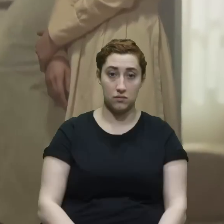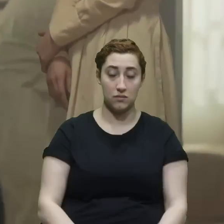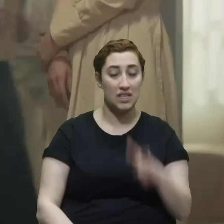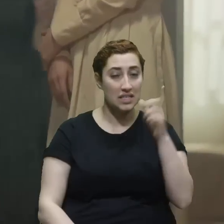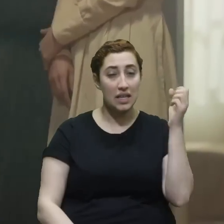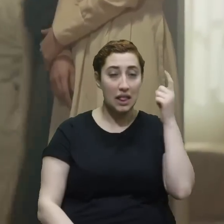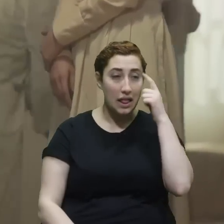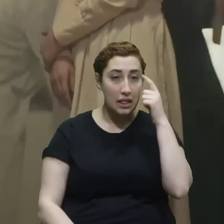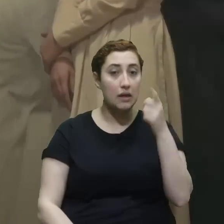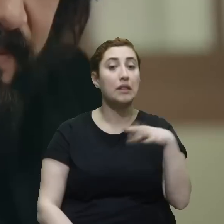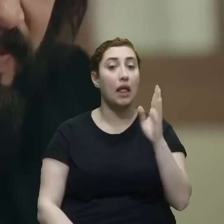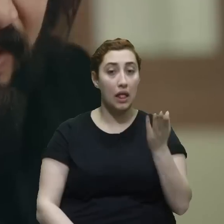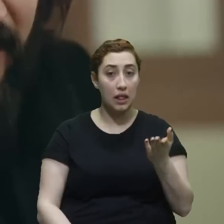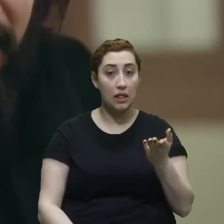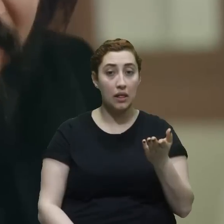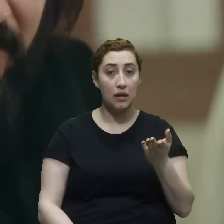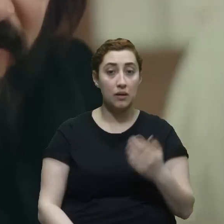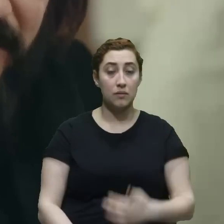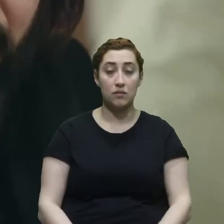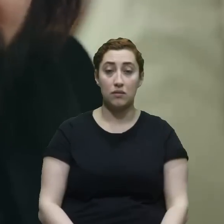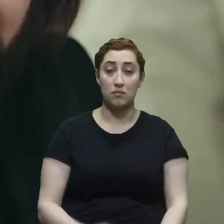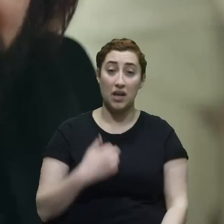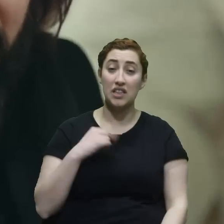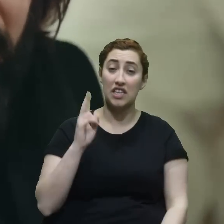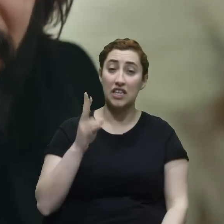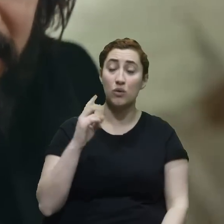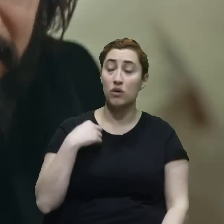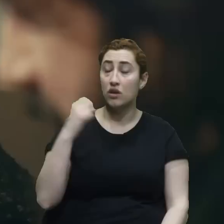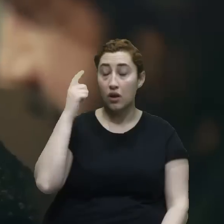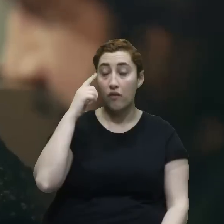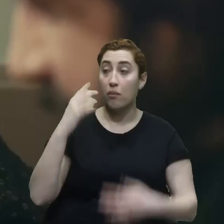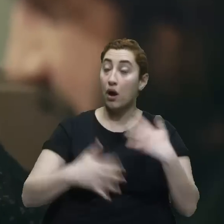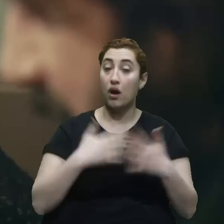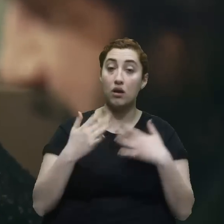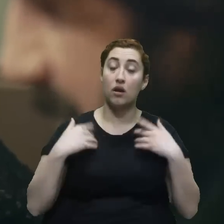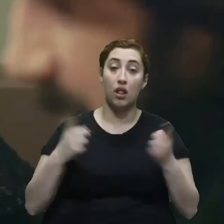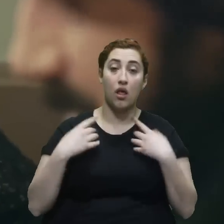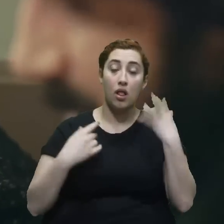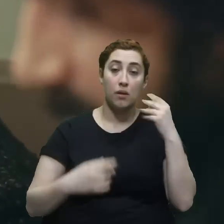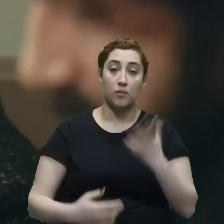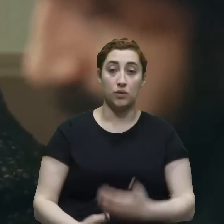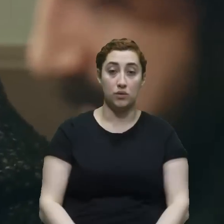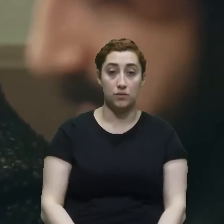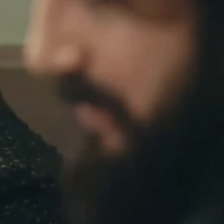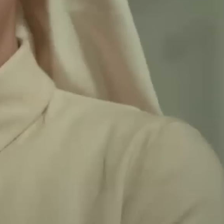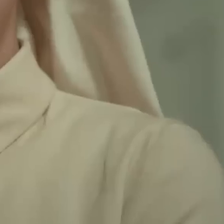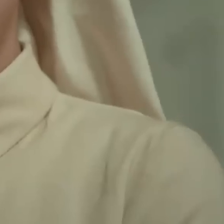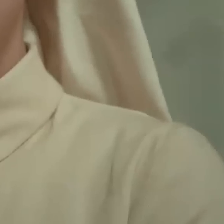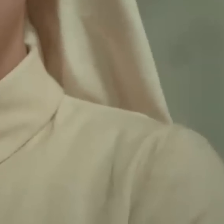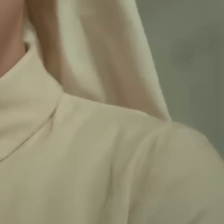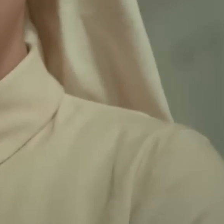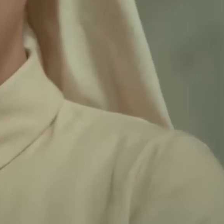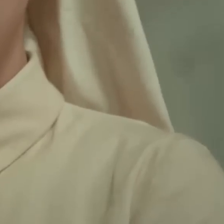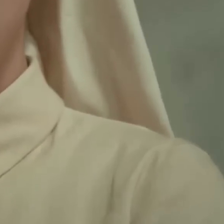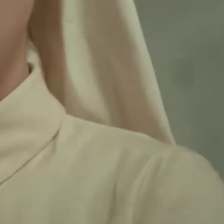Sesi tanıdık falan gelmedi yani. Ben de iki gündür kafamı kaldı be kardeşim.